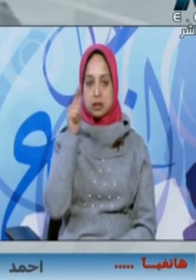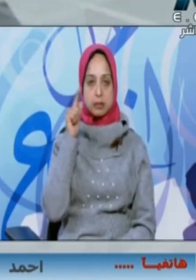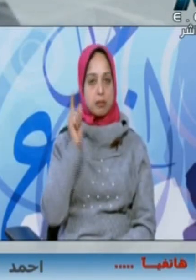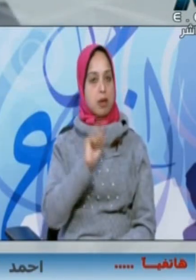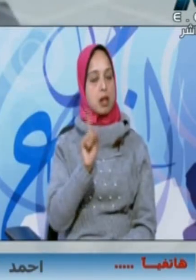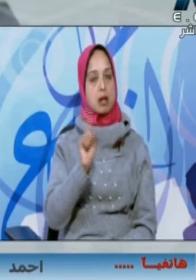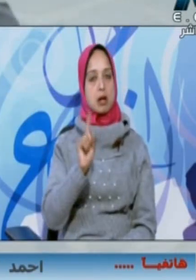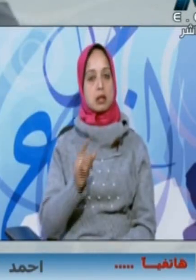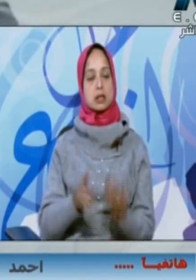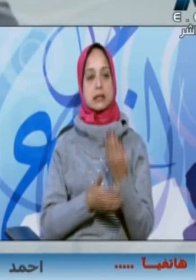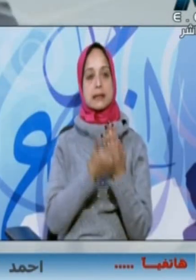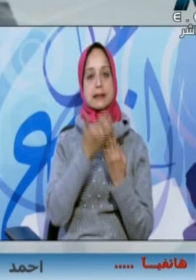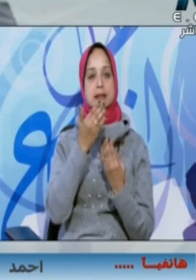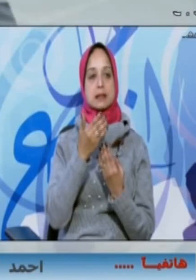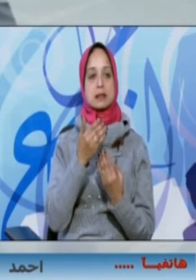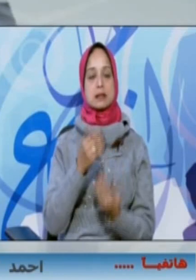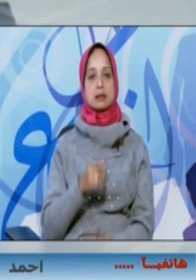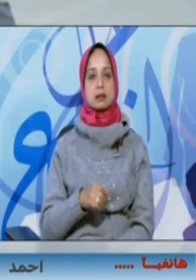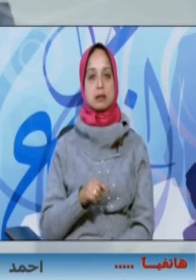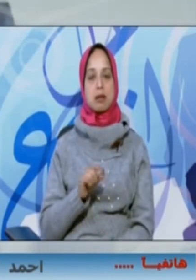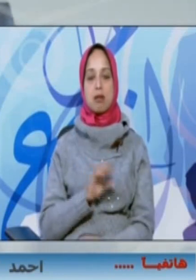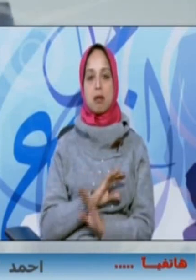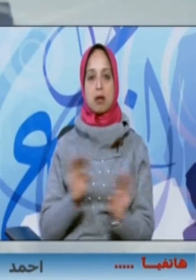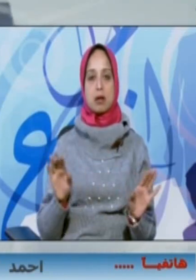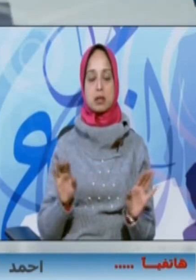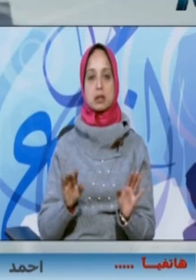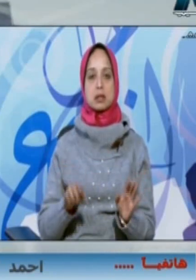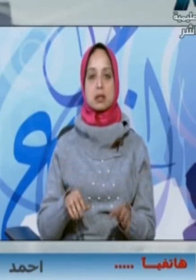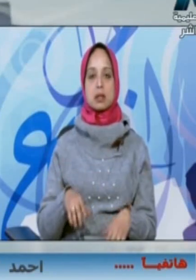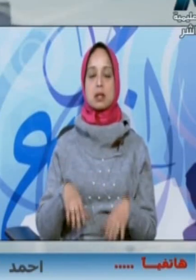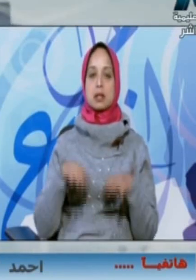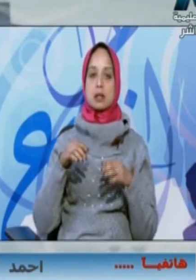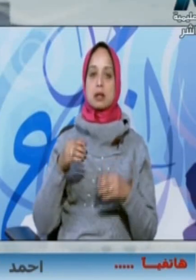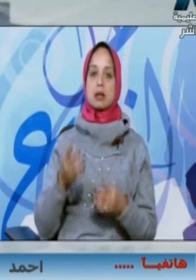ماشي ماشي. ودي نزلت ودي كملت عندك دلوقتي، خلاص نزل الجديده.